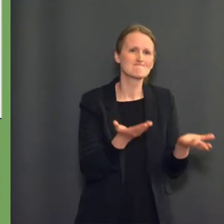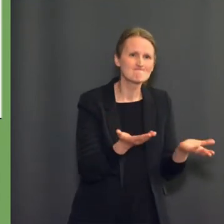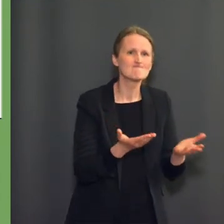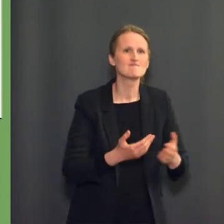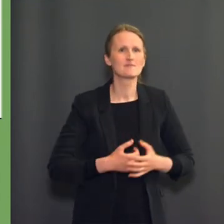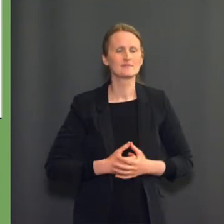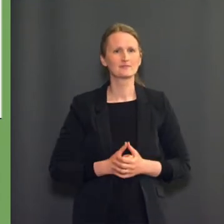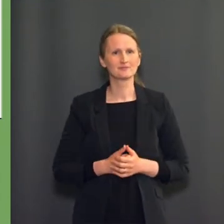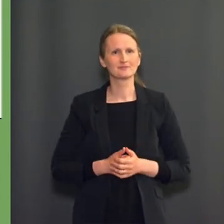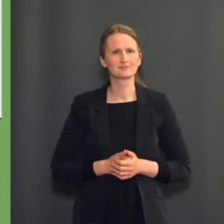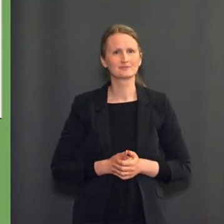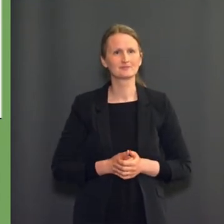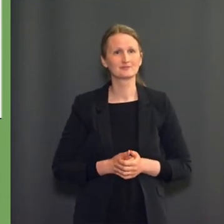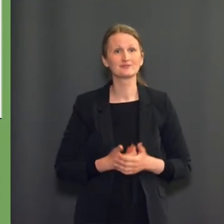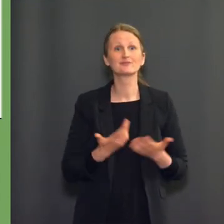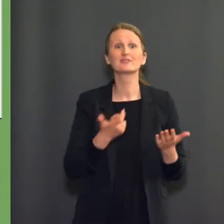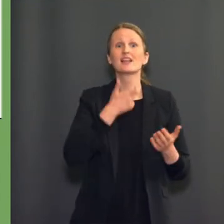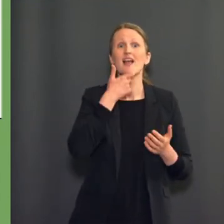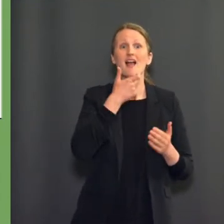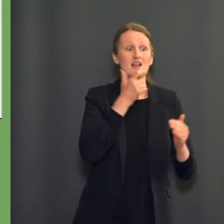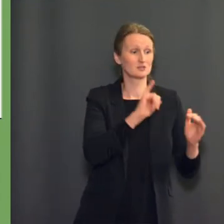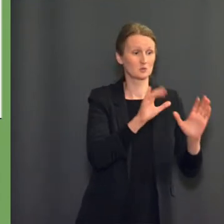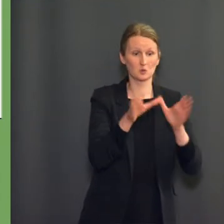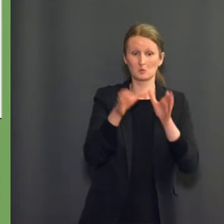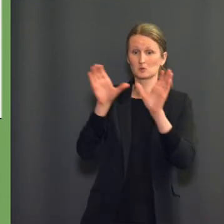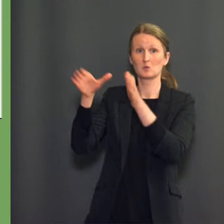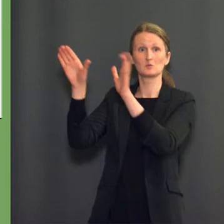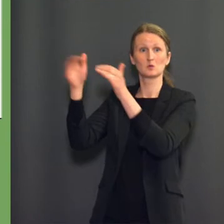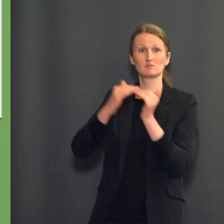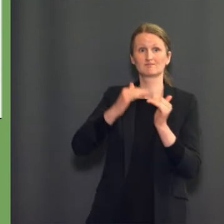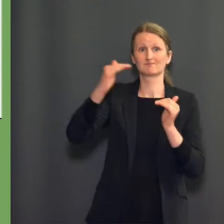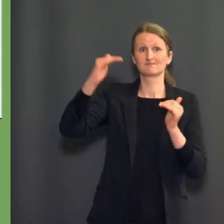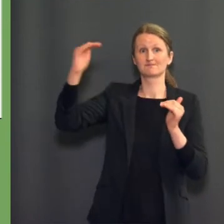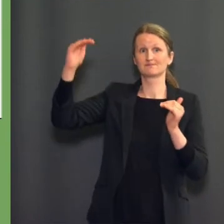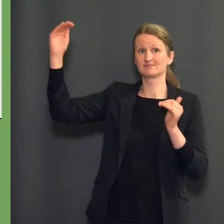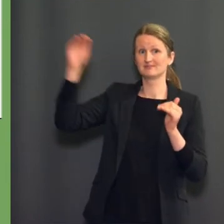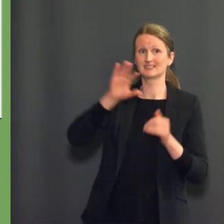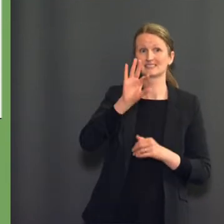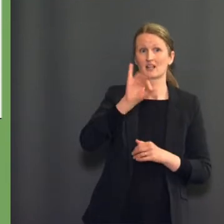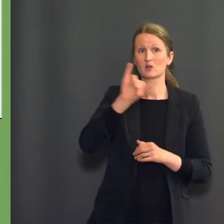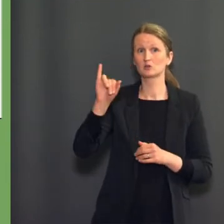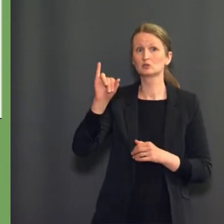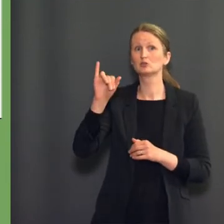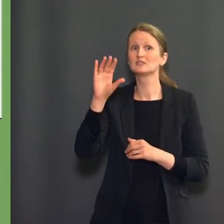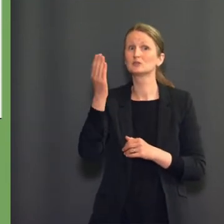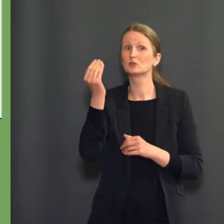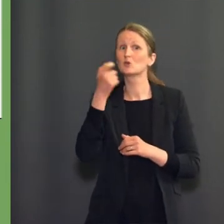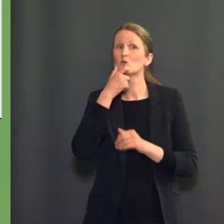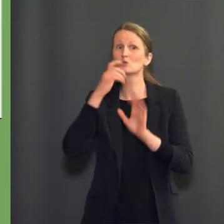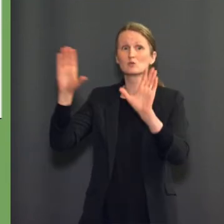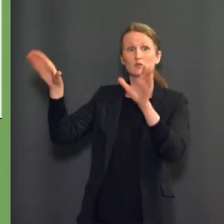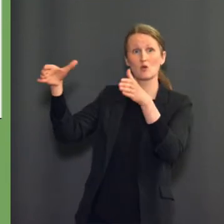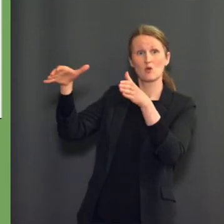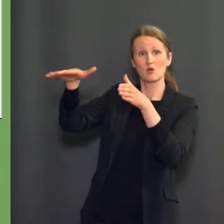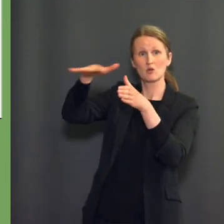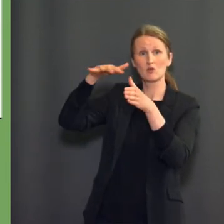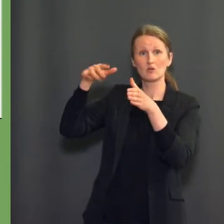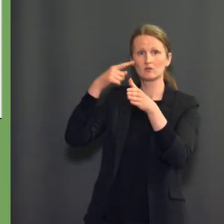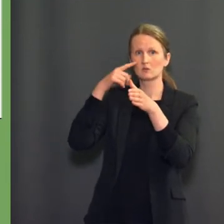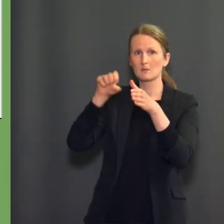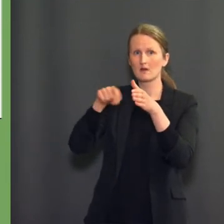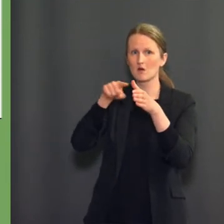Chez les générations plus âgées, entre 50 et 90 ans, on observe encore des